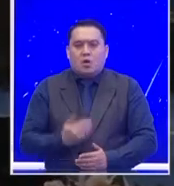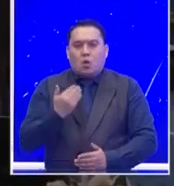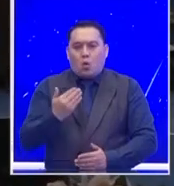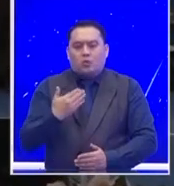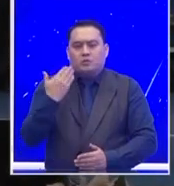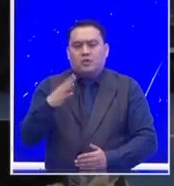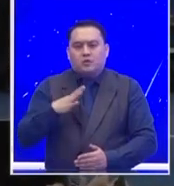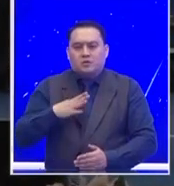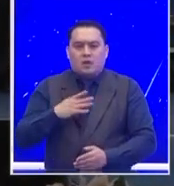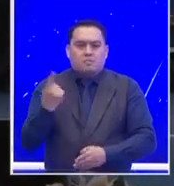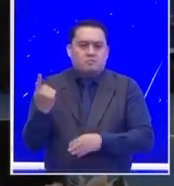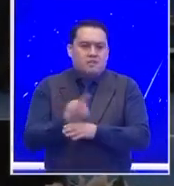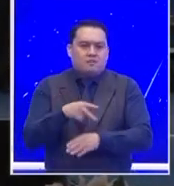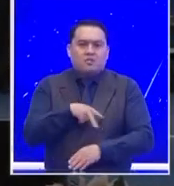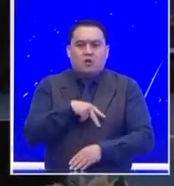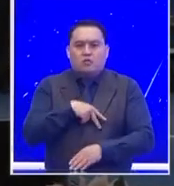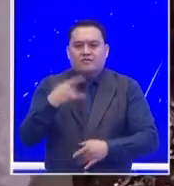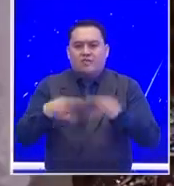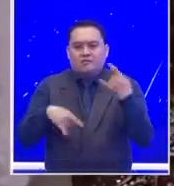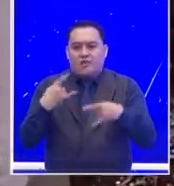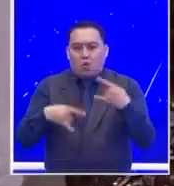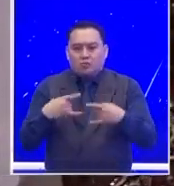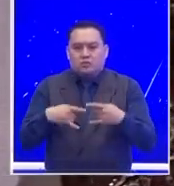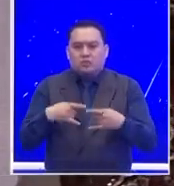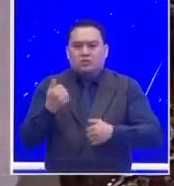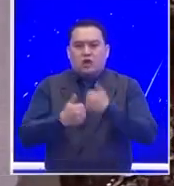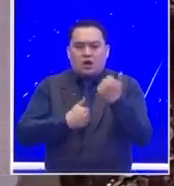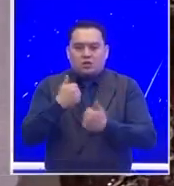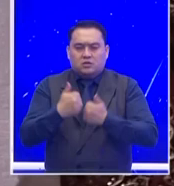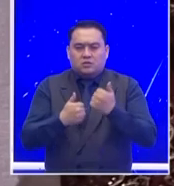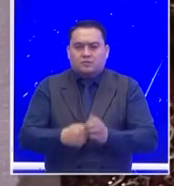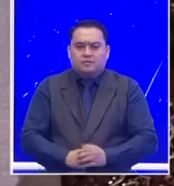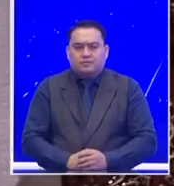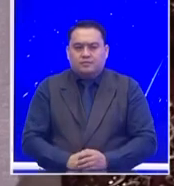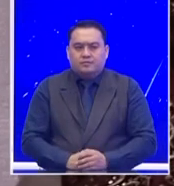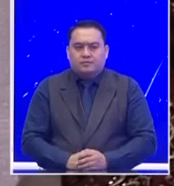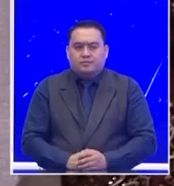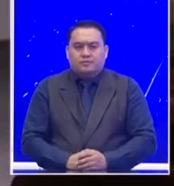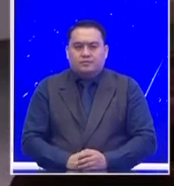Есенкул Жакыпбеков являлся первым лауреатом телевизионной версии состязания «Айтыс акынов».